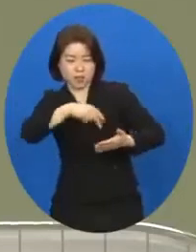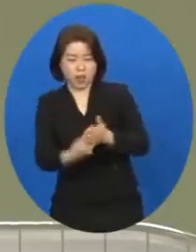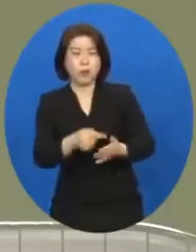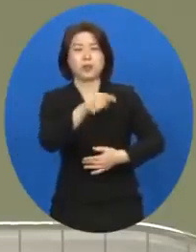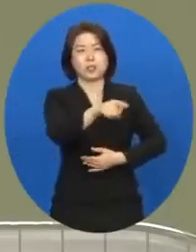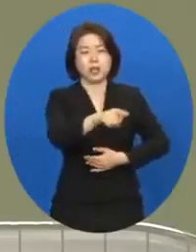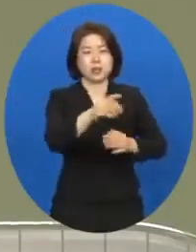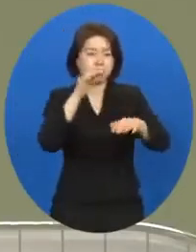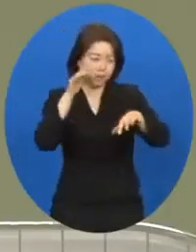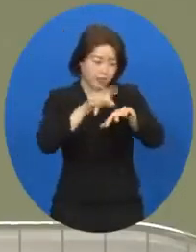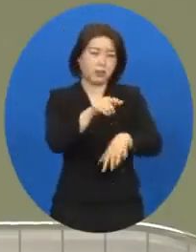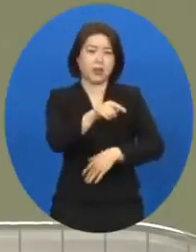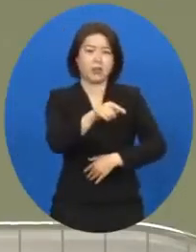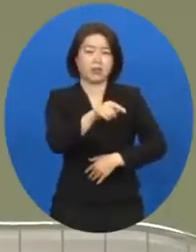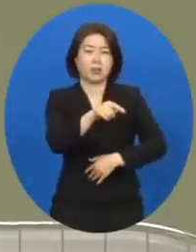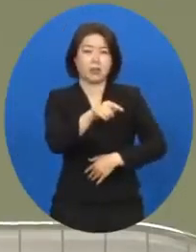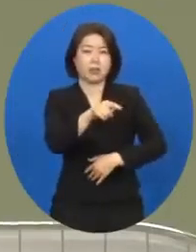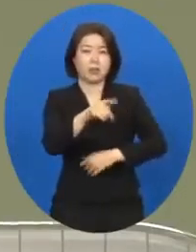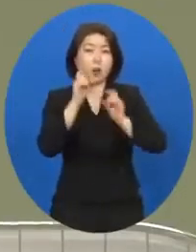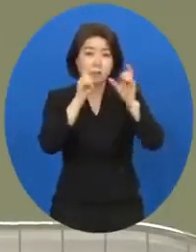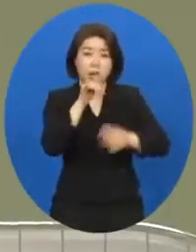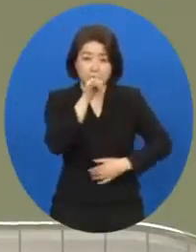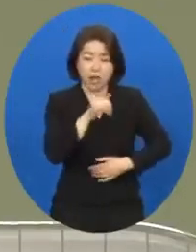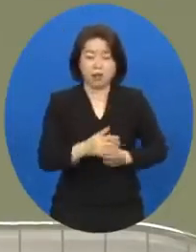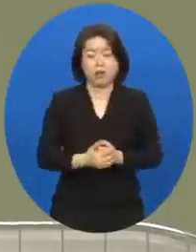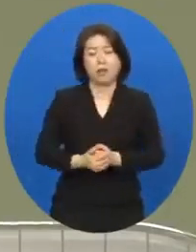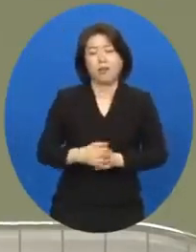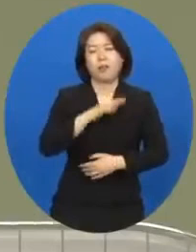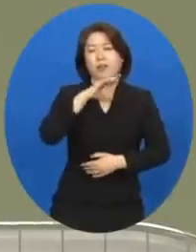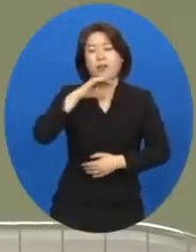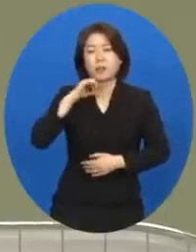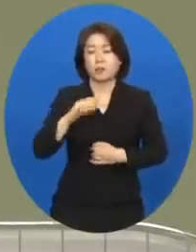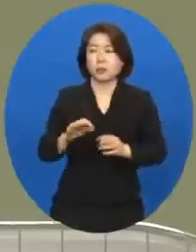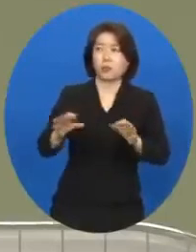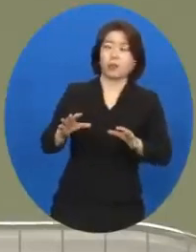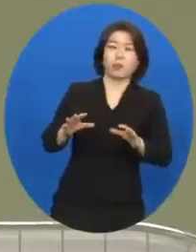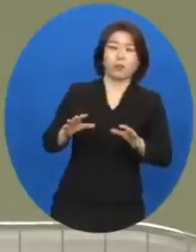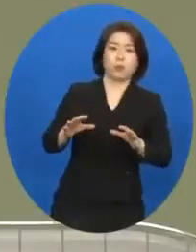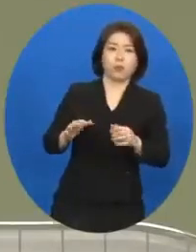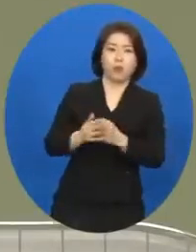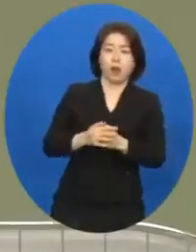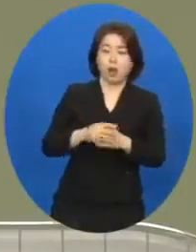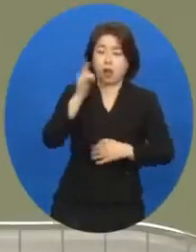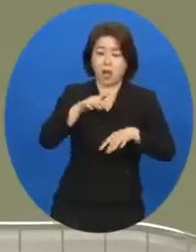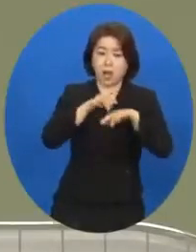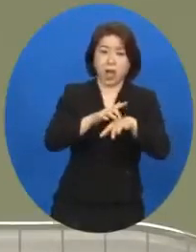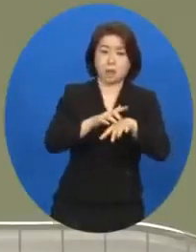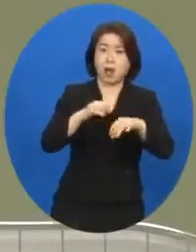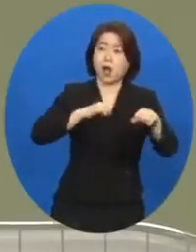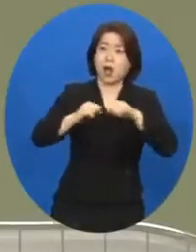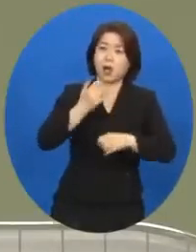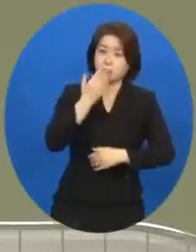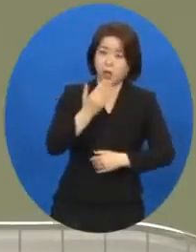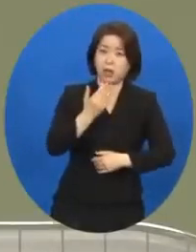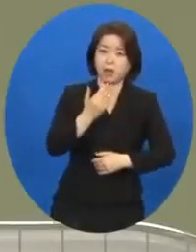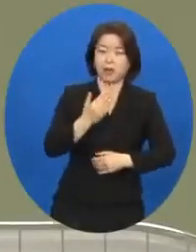자로다, 그런 말씀하셨어요. 그러니까 베드로도 순간 악마 노릇 할 수 있다는